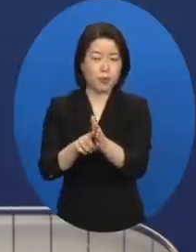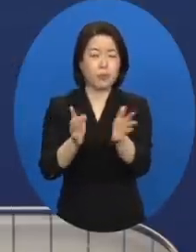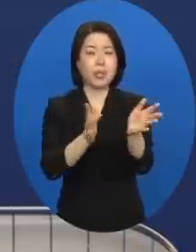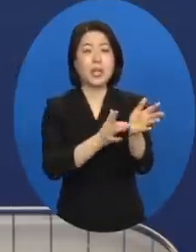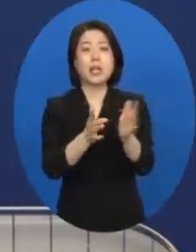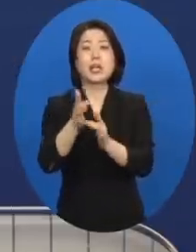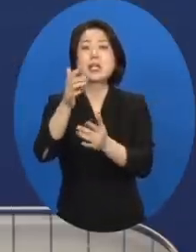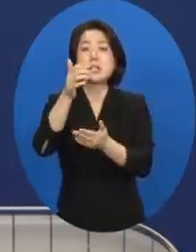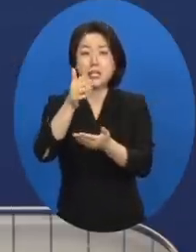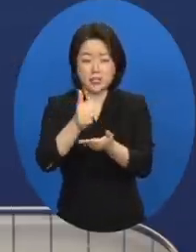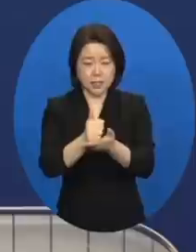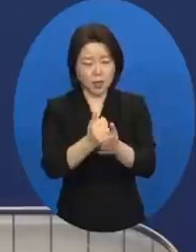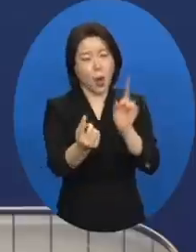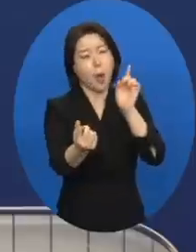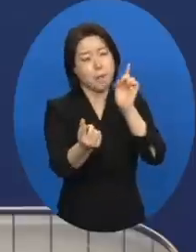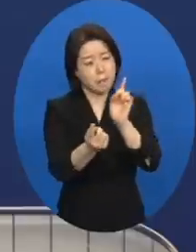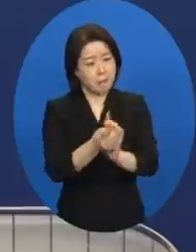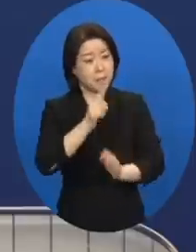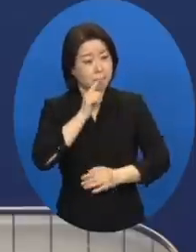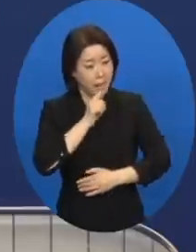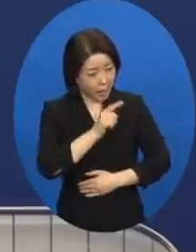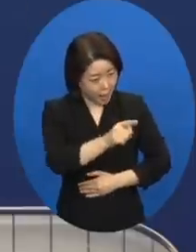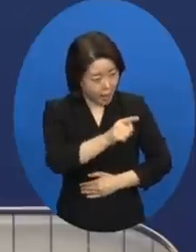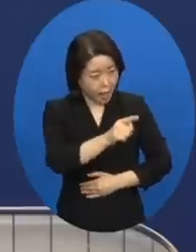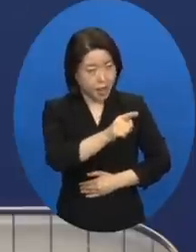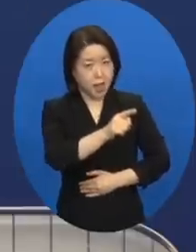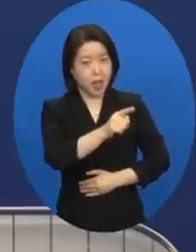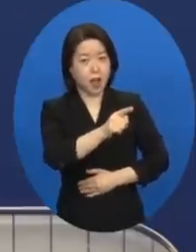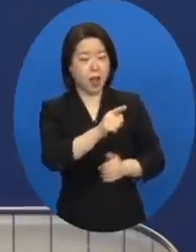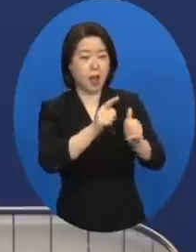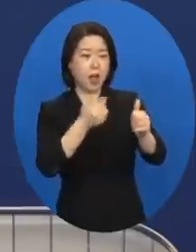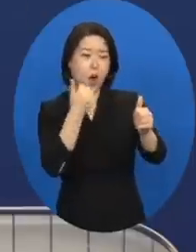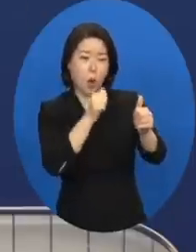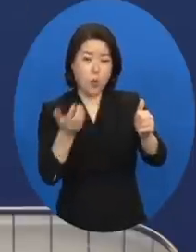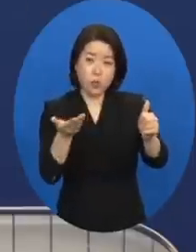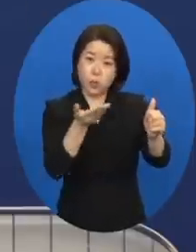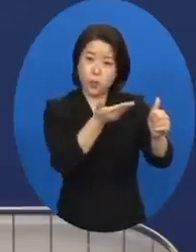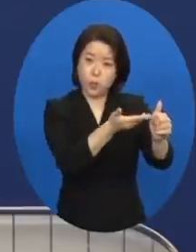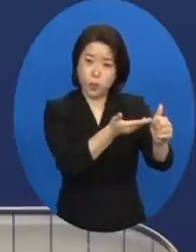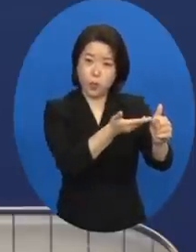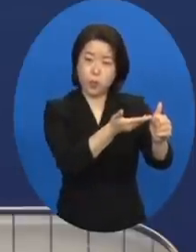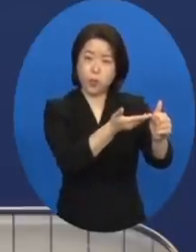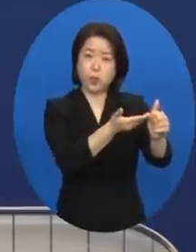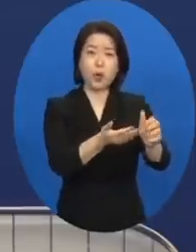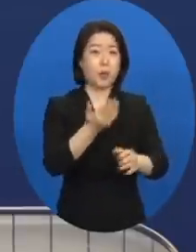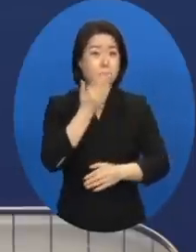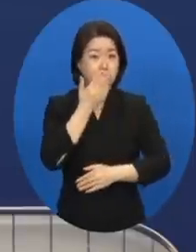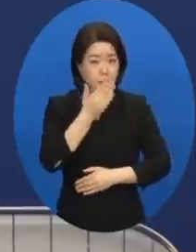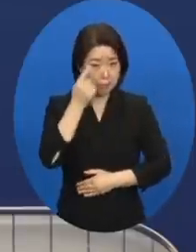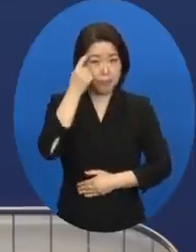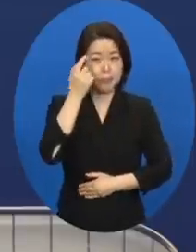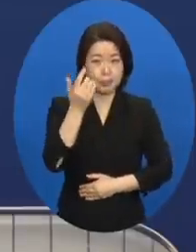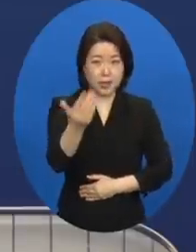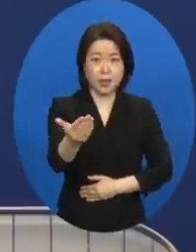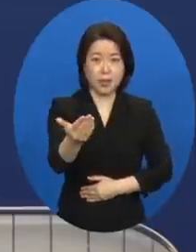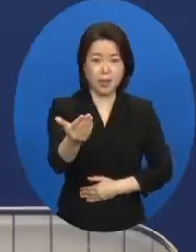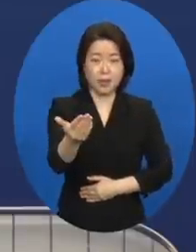예수님 만나라 라고 소개할 수 있으십니까?